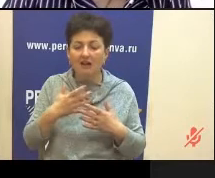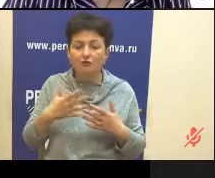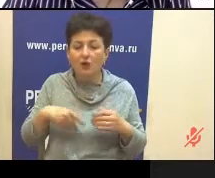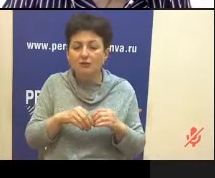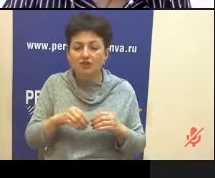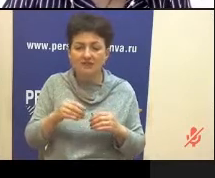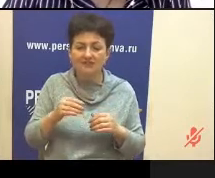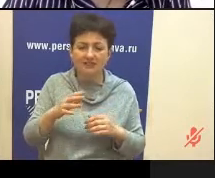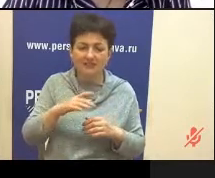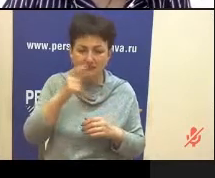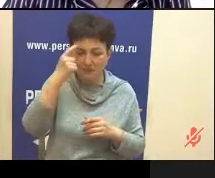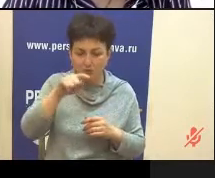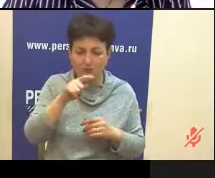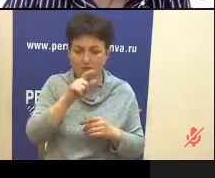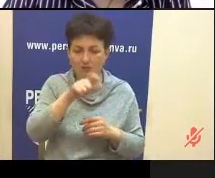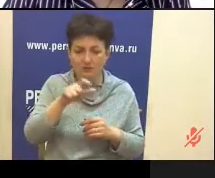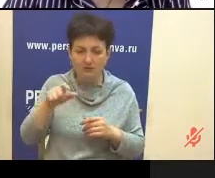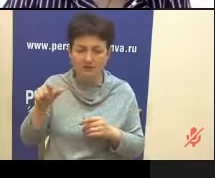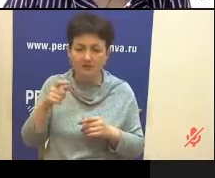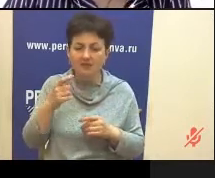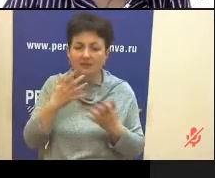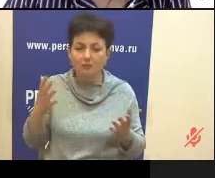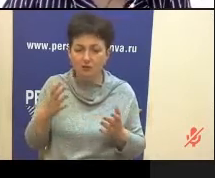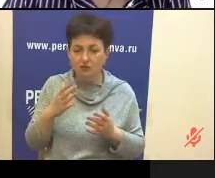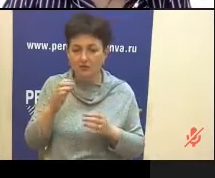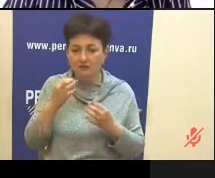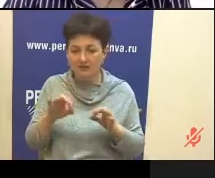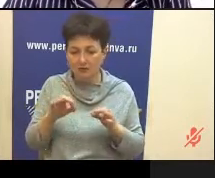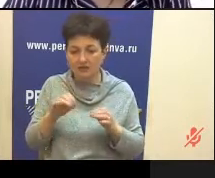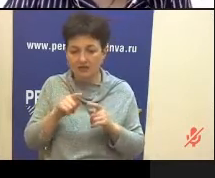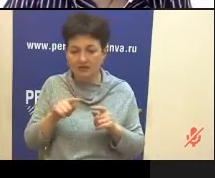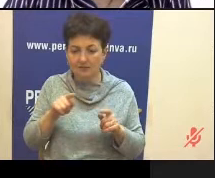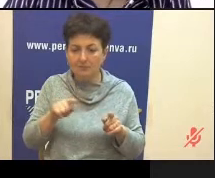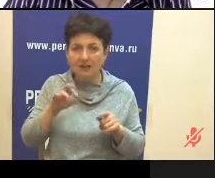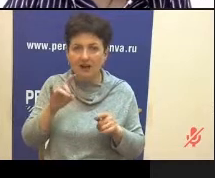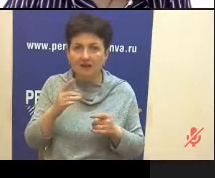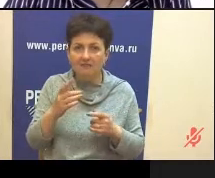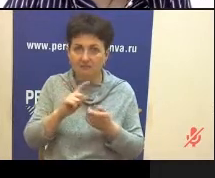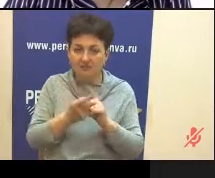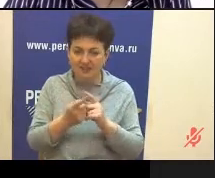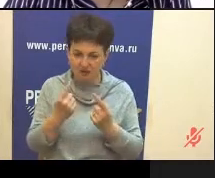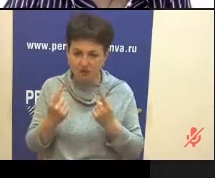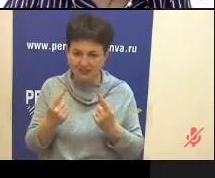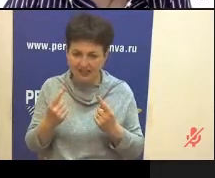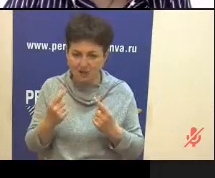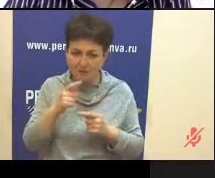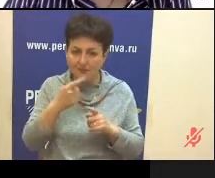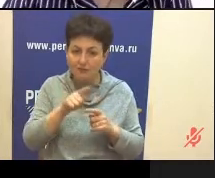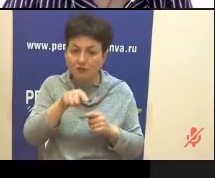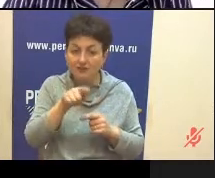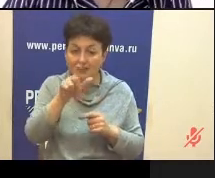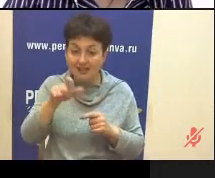в общественный диалог, в придумку тех решений, которые наибольшим образом позволят эту акцию превратить во что-то